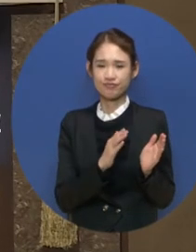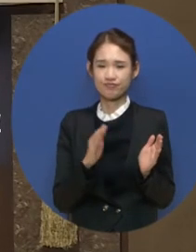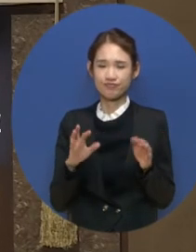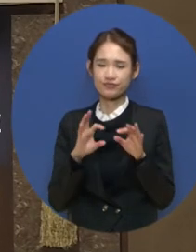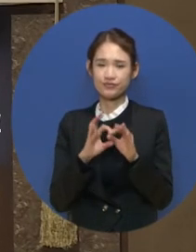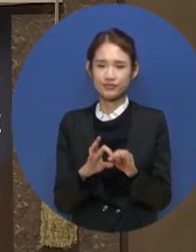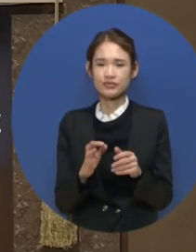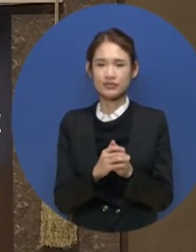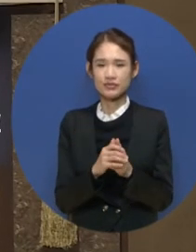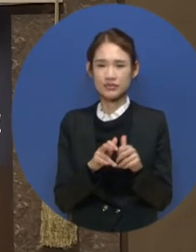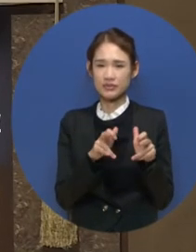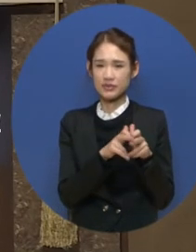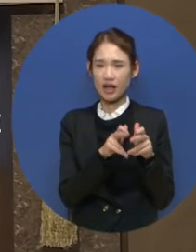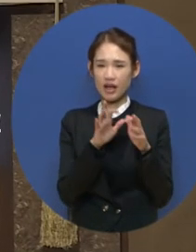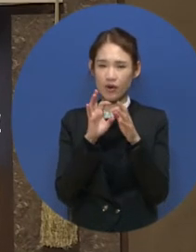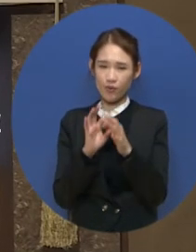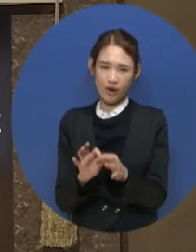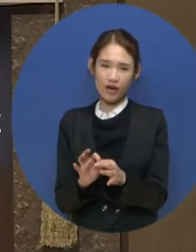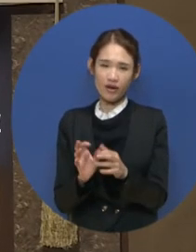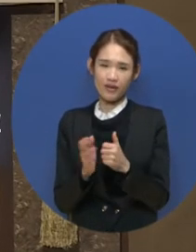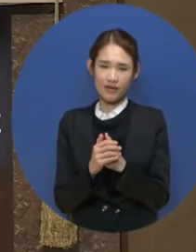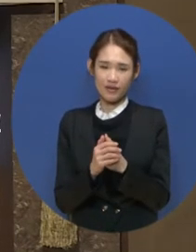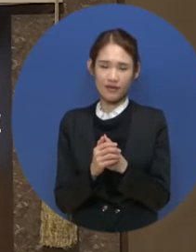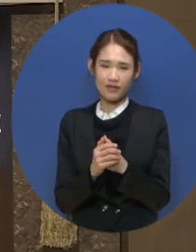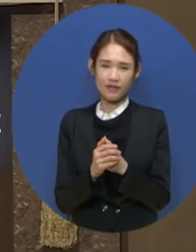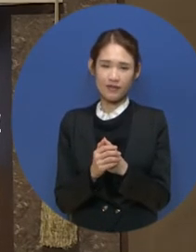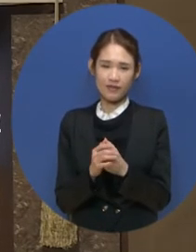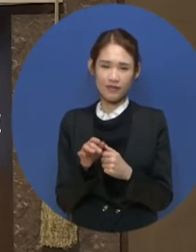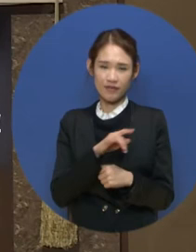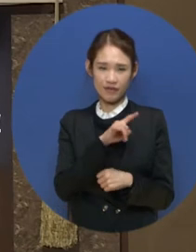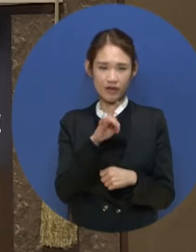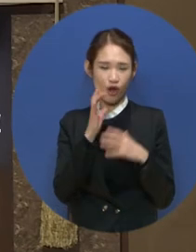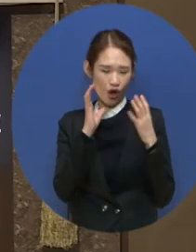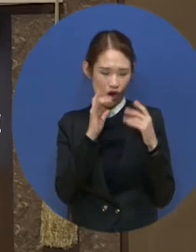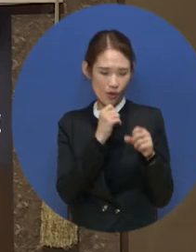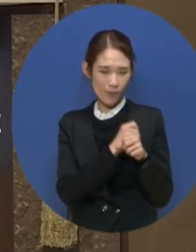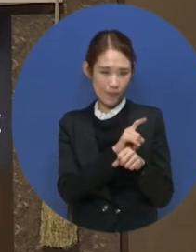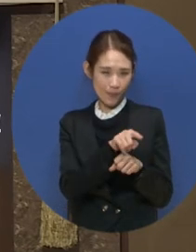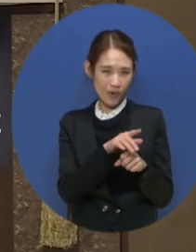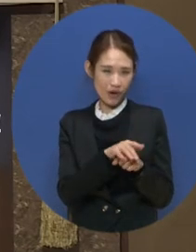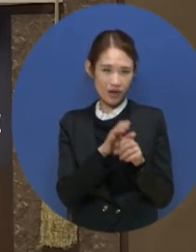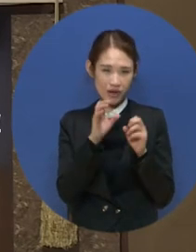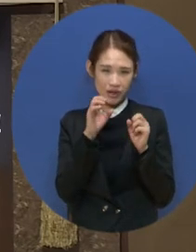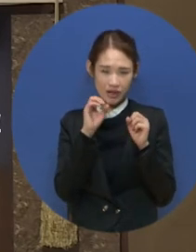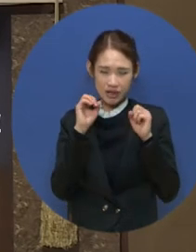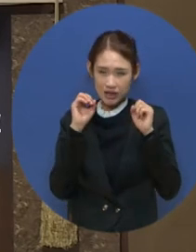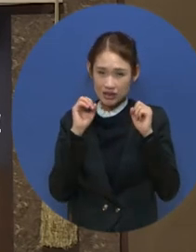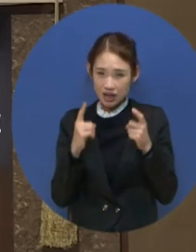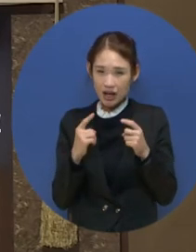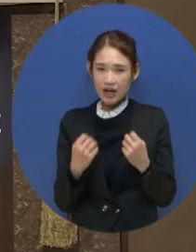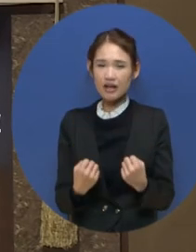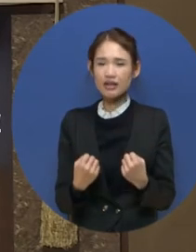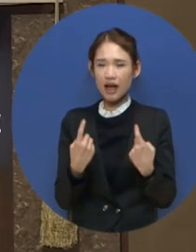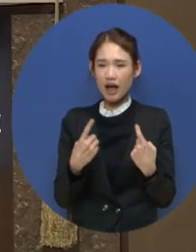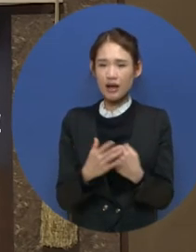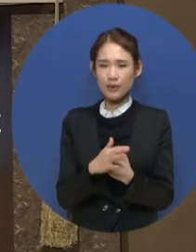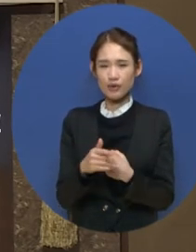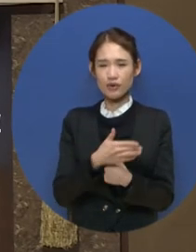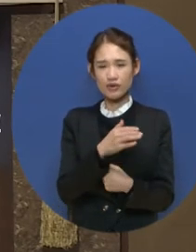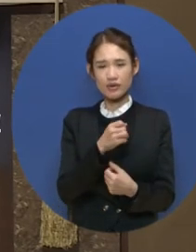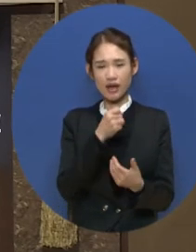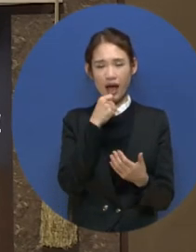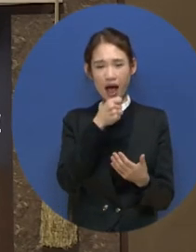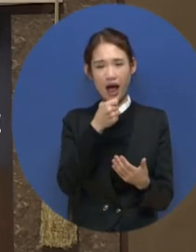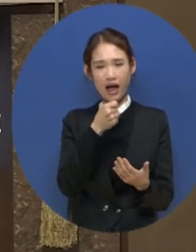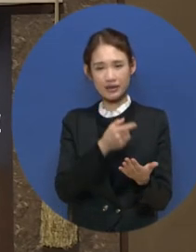통해서 아이들이 또 장애에 대해서 어려서 이게 또 하게 된 계기가 아 1 우선